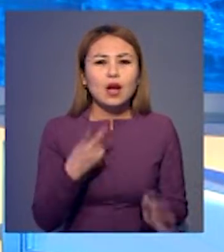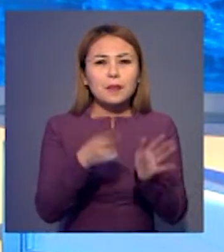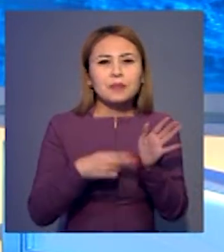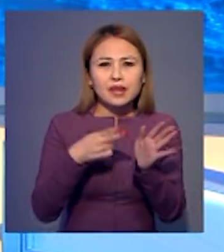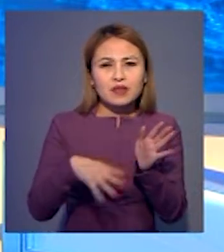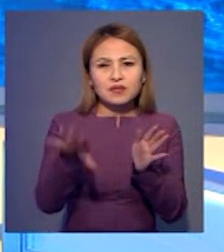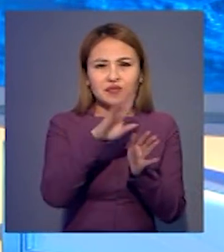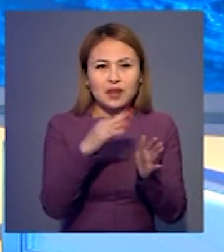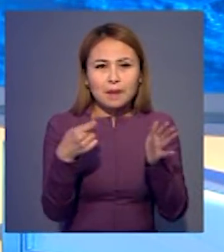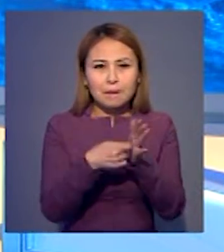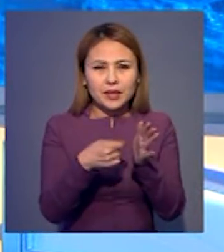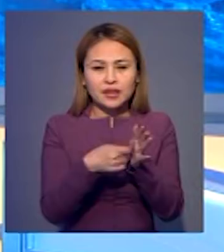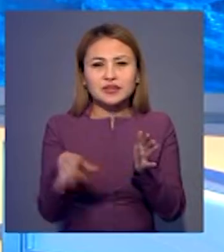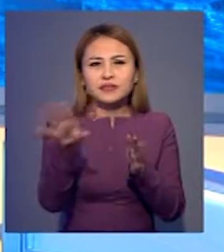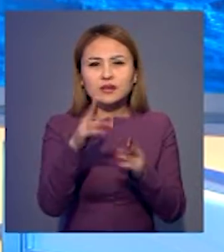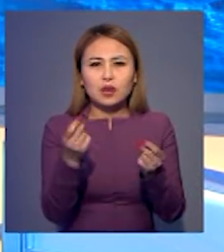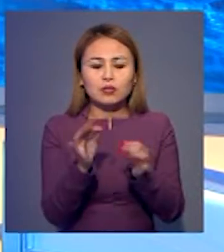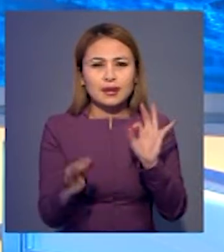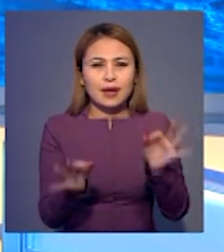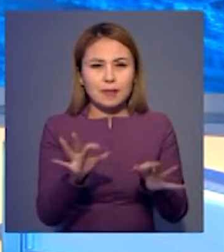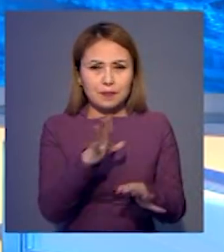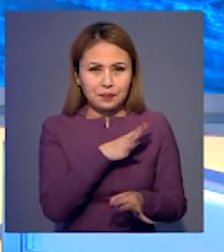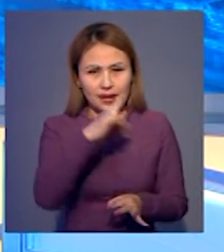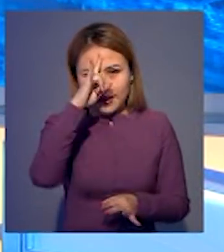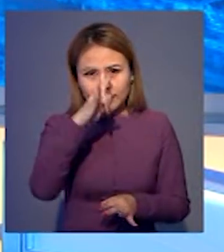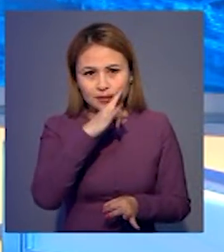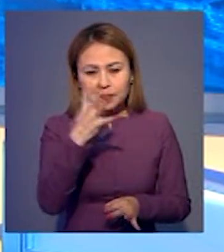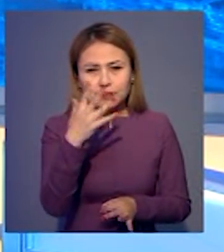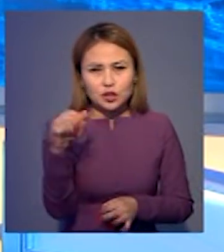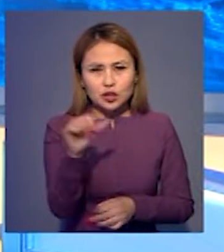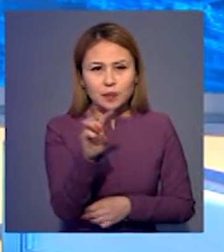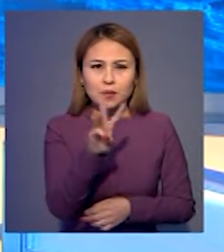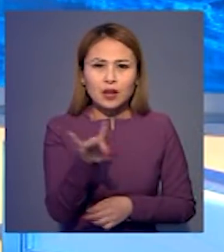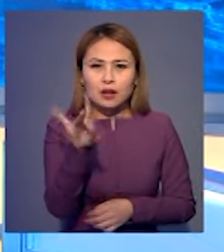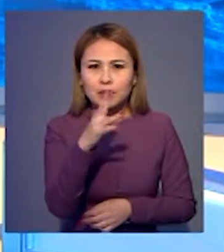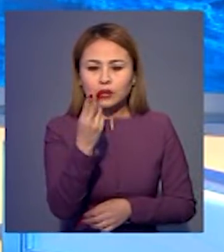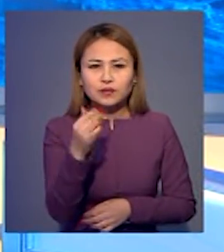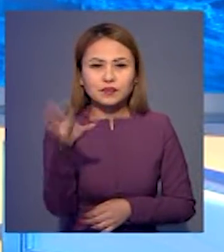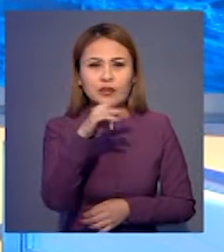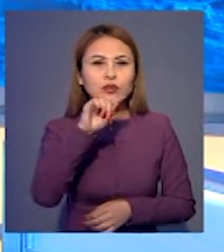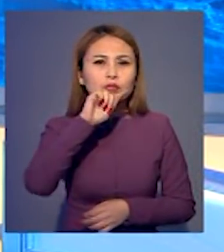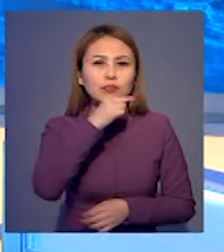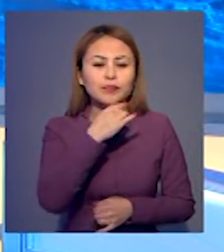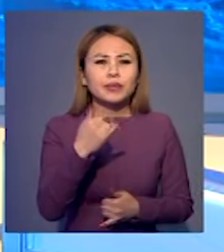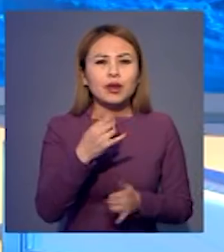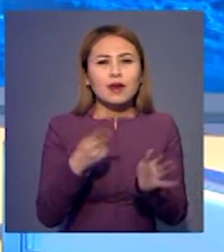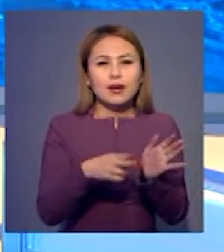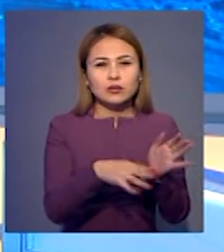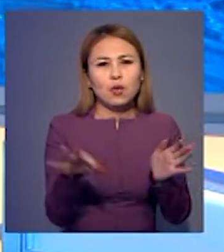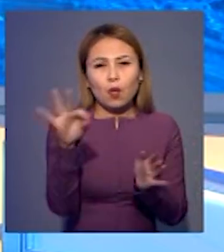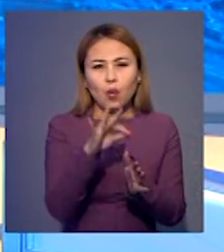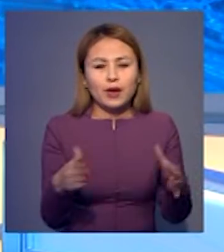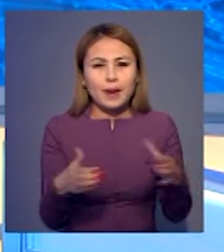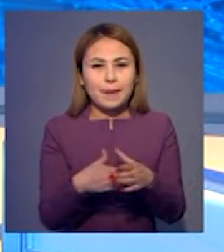Теміржол билеттерінің бағасын реттеудің жаңа жүйесі енгізілгелі қазақстандықтар 5,5 миллиард теңге үнемдеген. Бұл